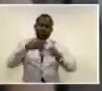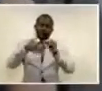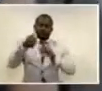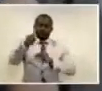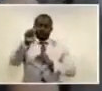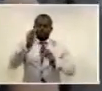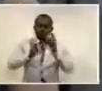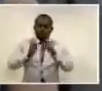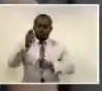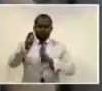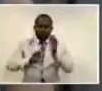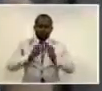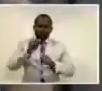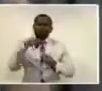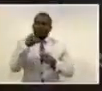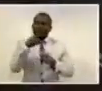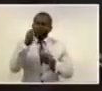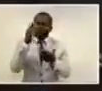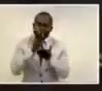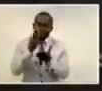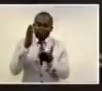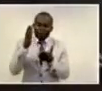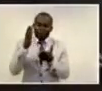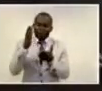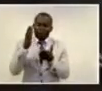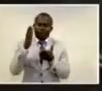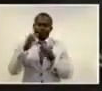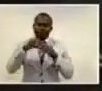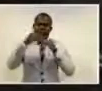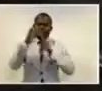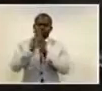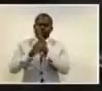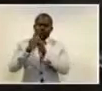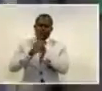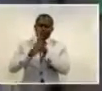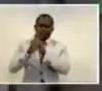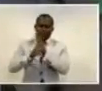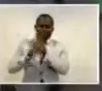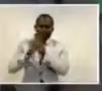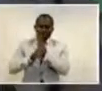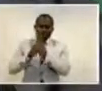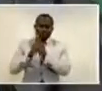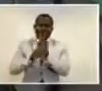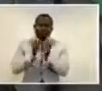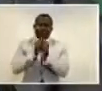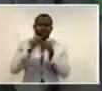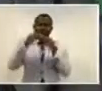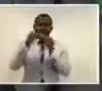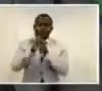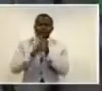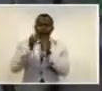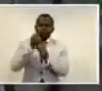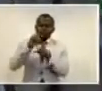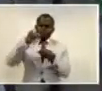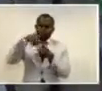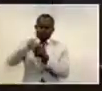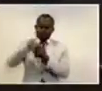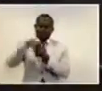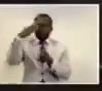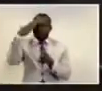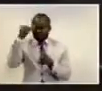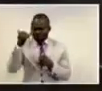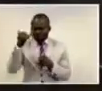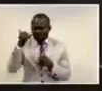mata abandi bande bahagarika abaturanyi ubuyobozi bw'akarere n'ubuyobozi bw'umurenge dukoreramo ngo